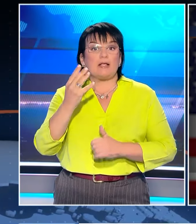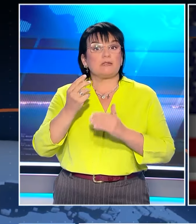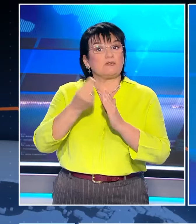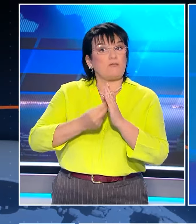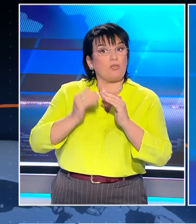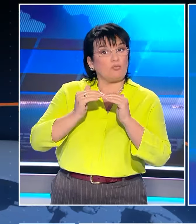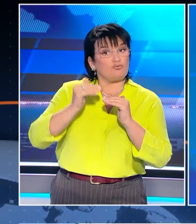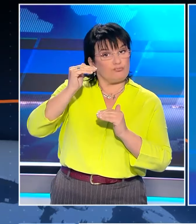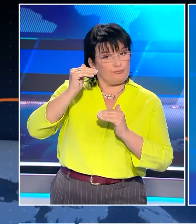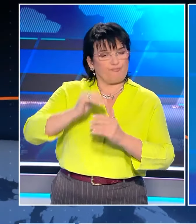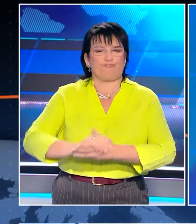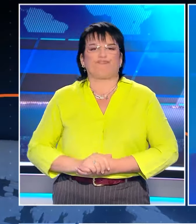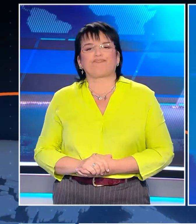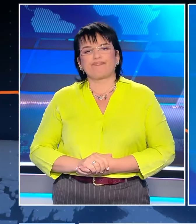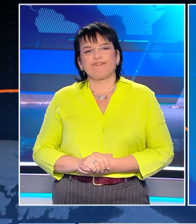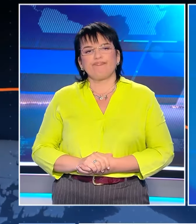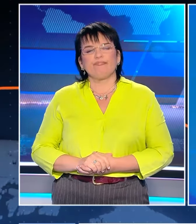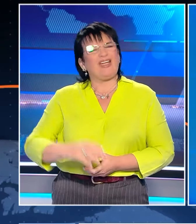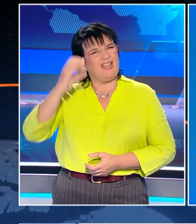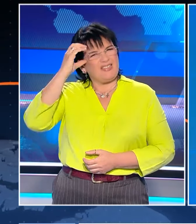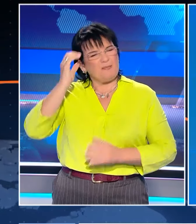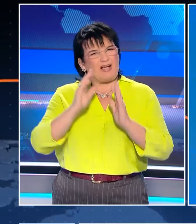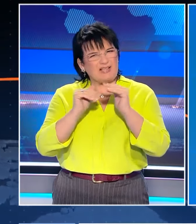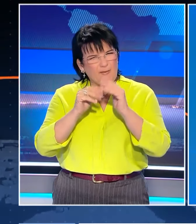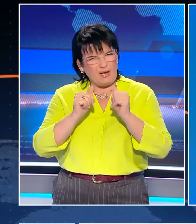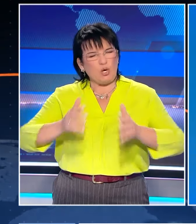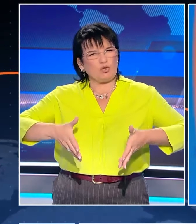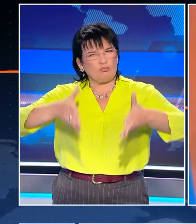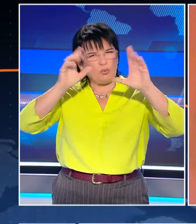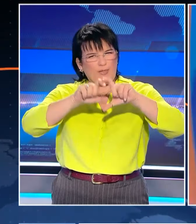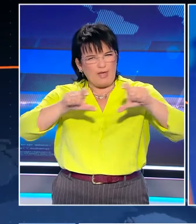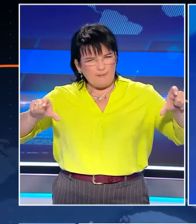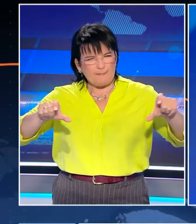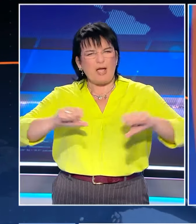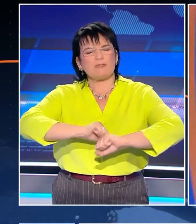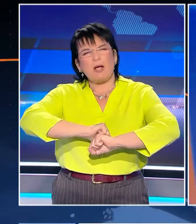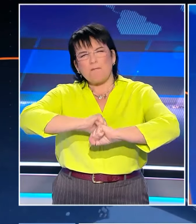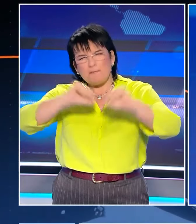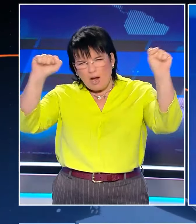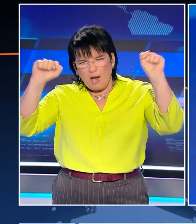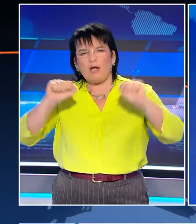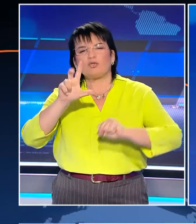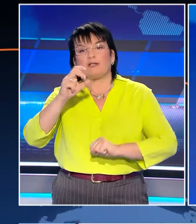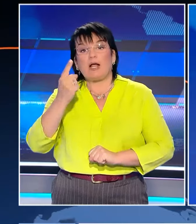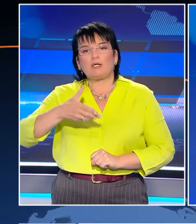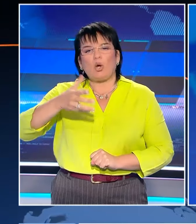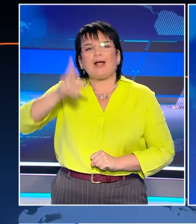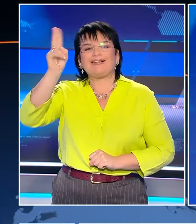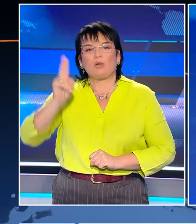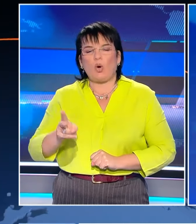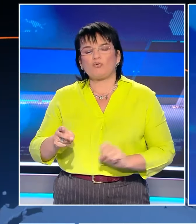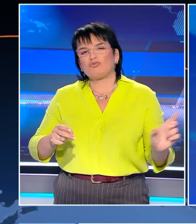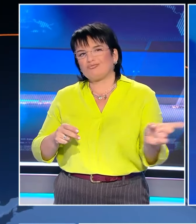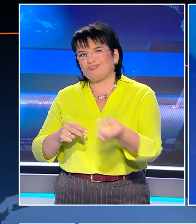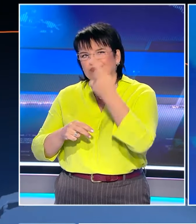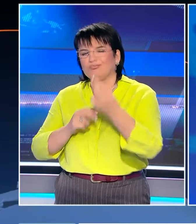μονάδων. Προφυλακιστέως κρίθηκε ο 31 ετών κατηγορούμενος που απολογήθηκε νωρίτερα για συμμετοχή στην